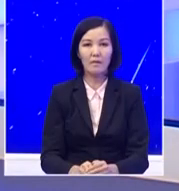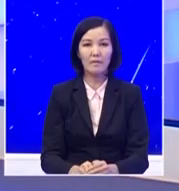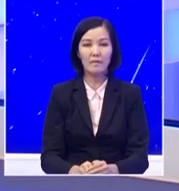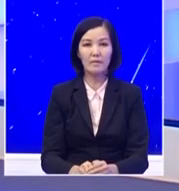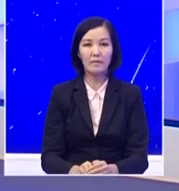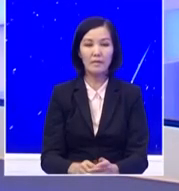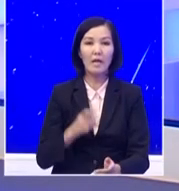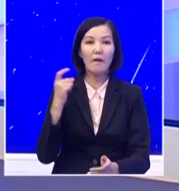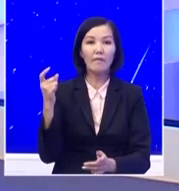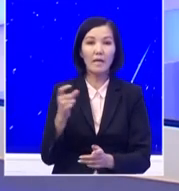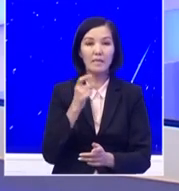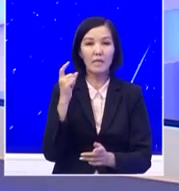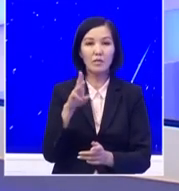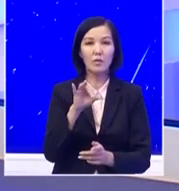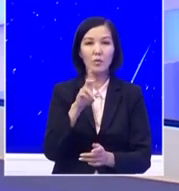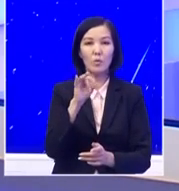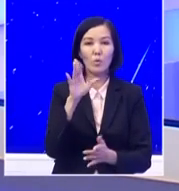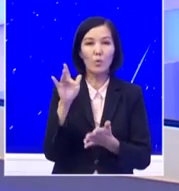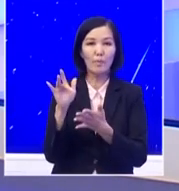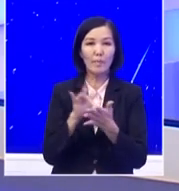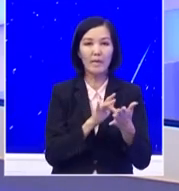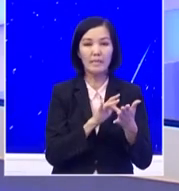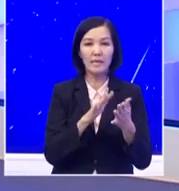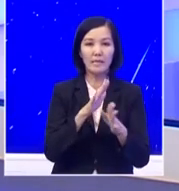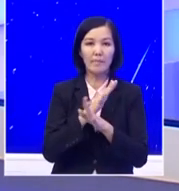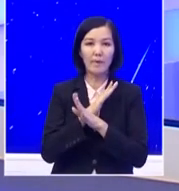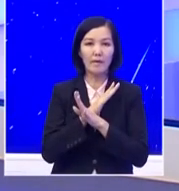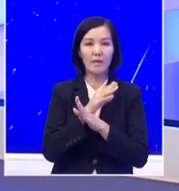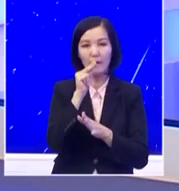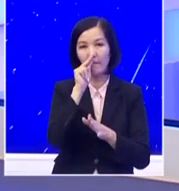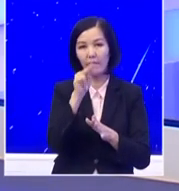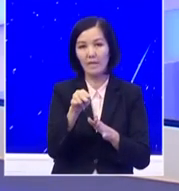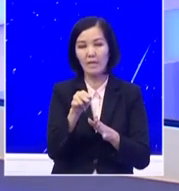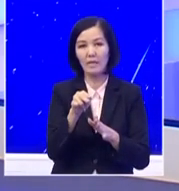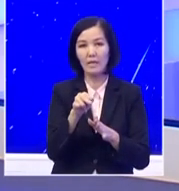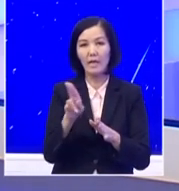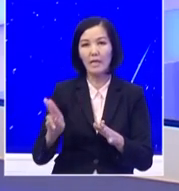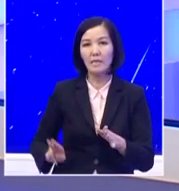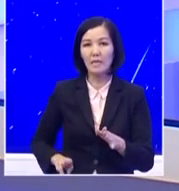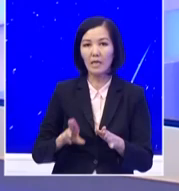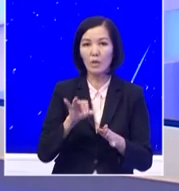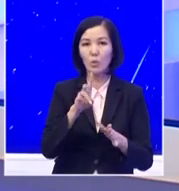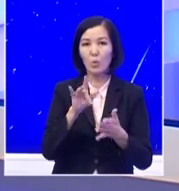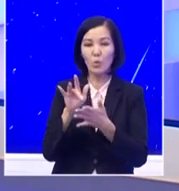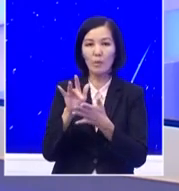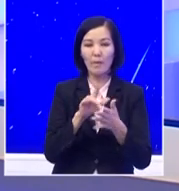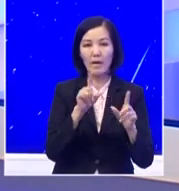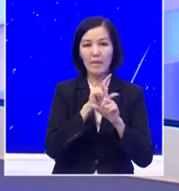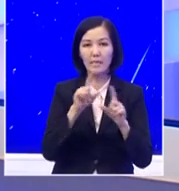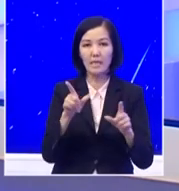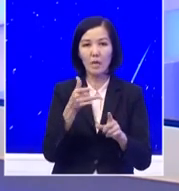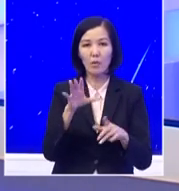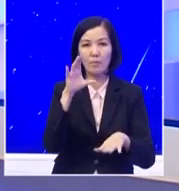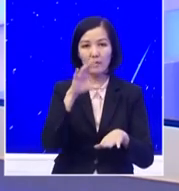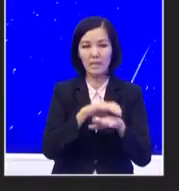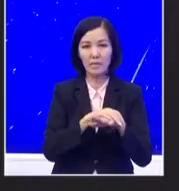Владельцу турбазы на Алтае, где погибли люди, предъявлено обвинение. Директора турбазы «Глобус» Виктора Королева